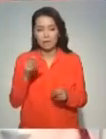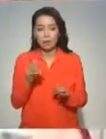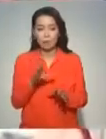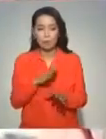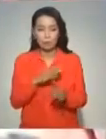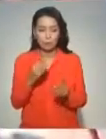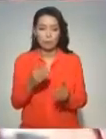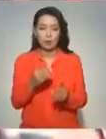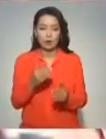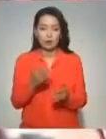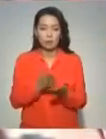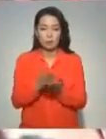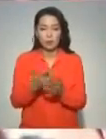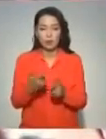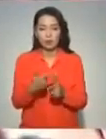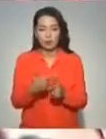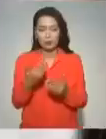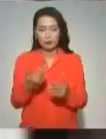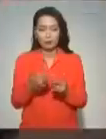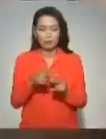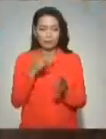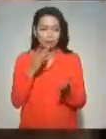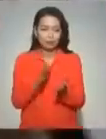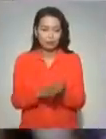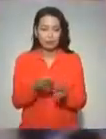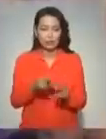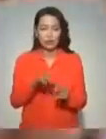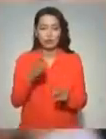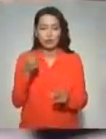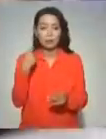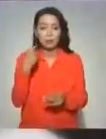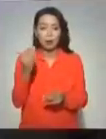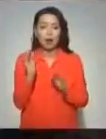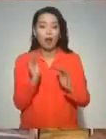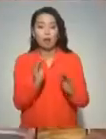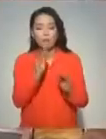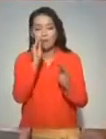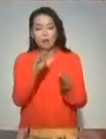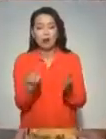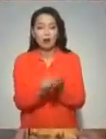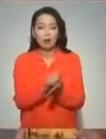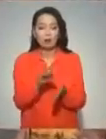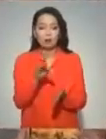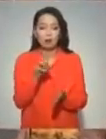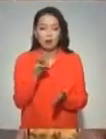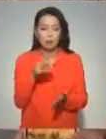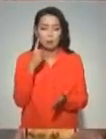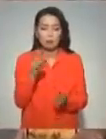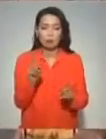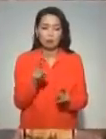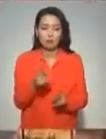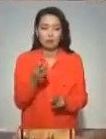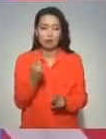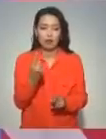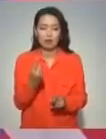из Афганистана политик назвал самым позорным моментом в истории США. Что касается обвинения в подлоге документов, то Трамп скромно отметил, что он не один